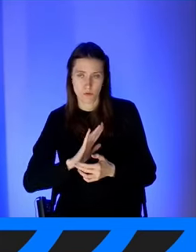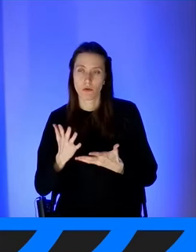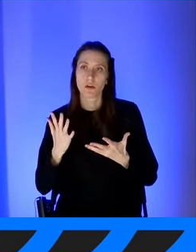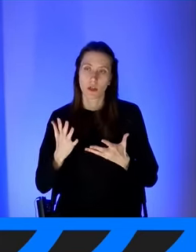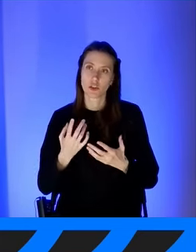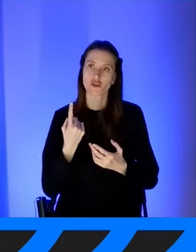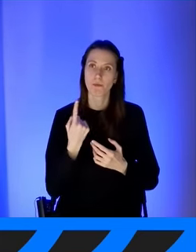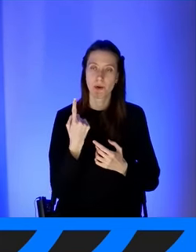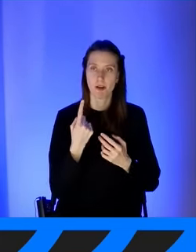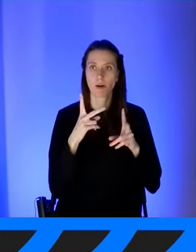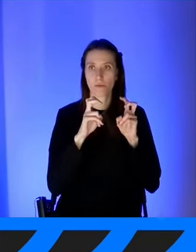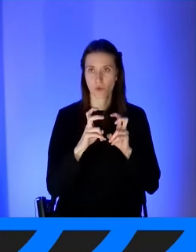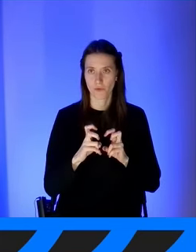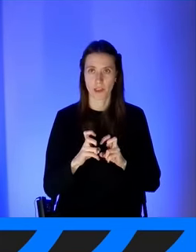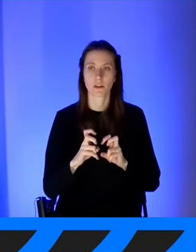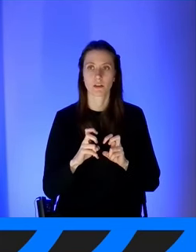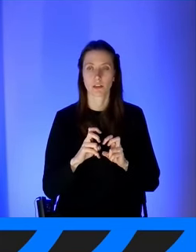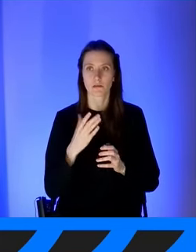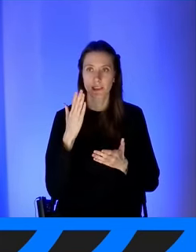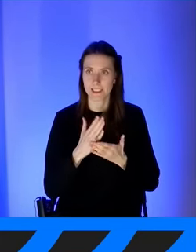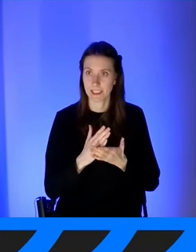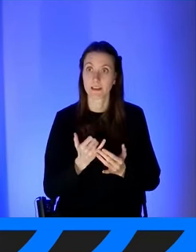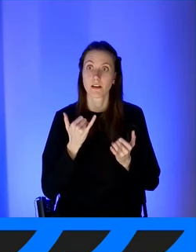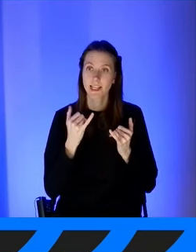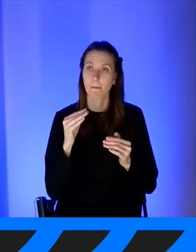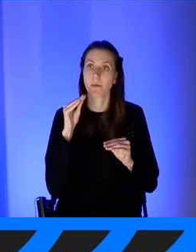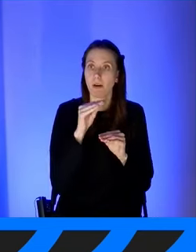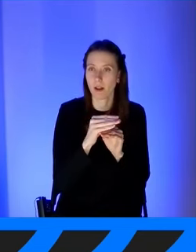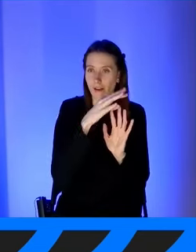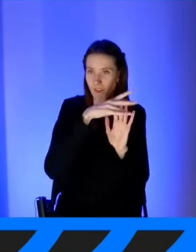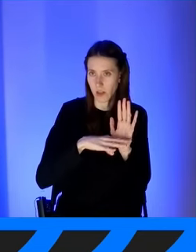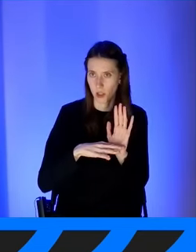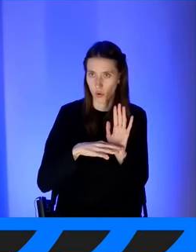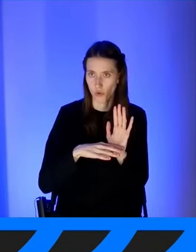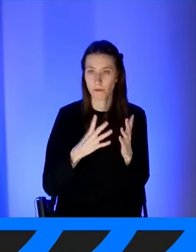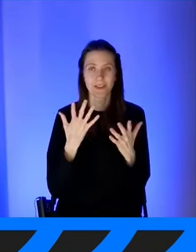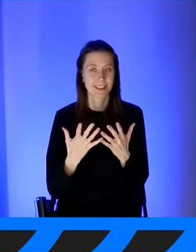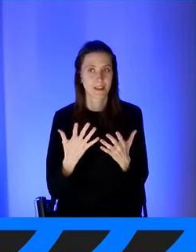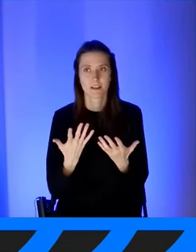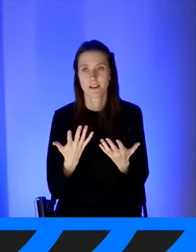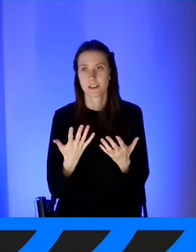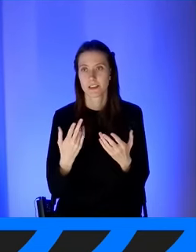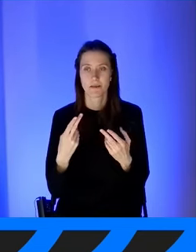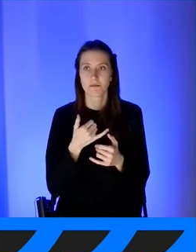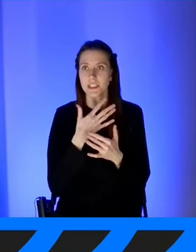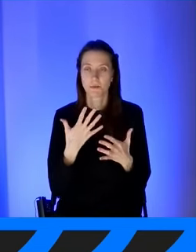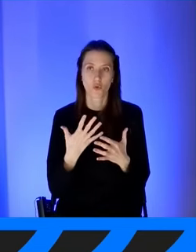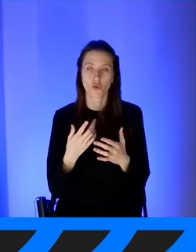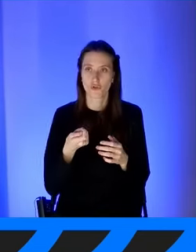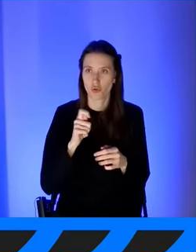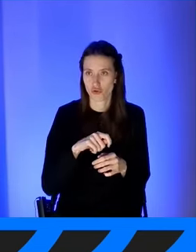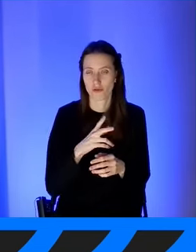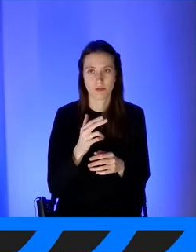если для попадания в каталог. Если оно не грузится, то он не пройдет туда. Вот. То есть это